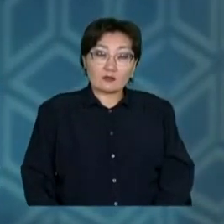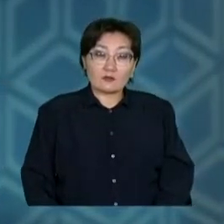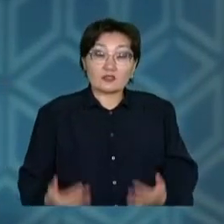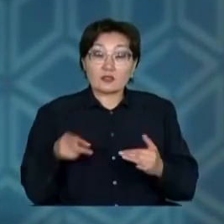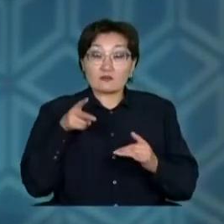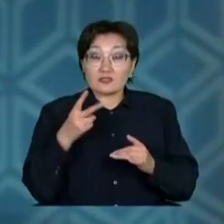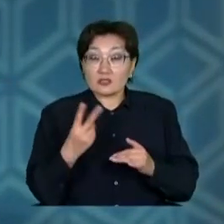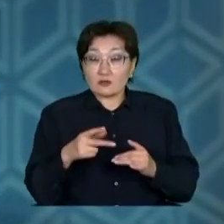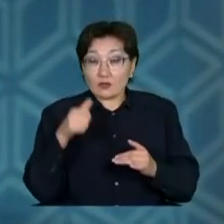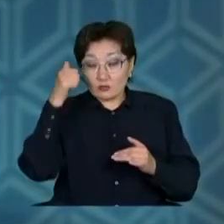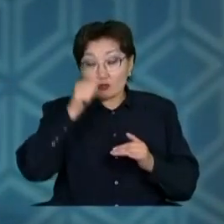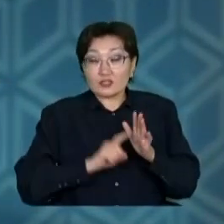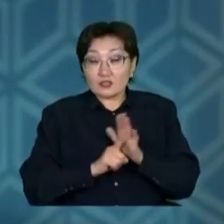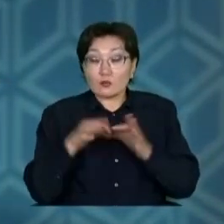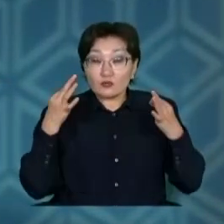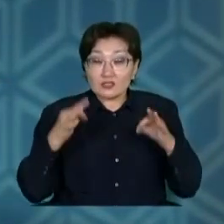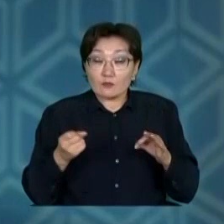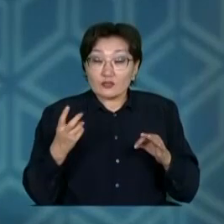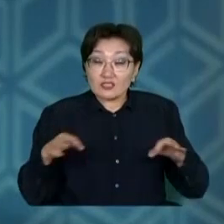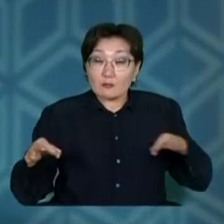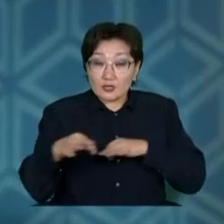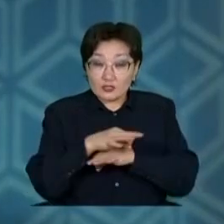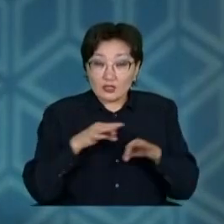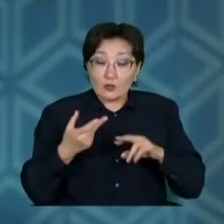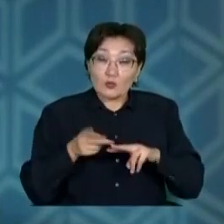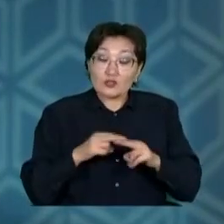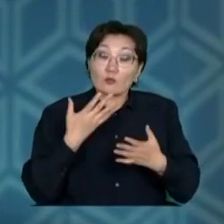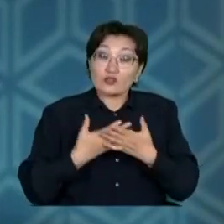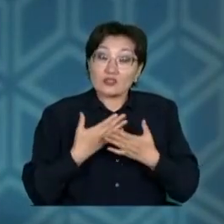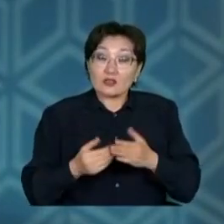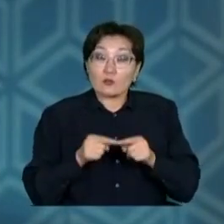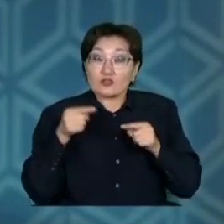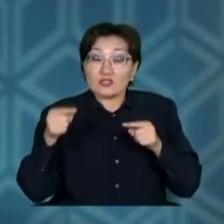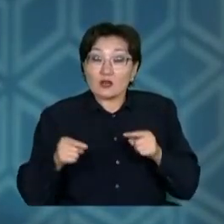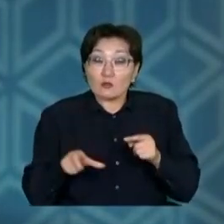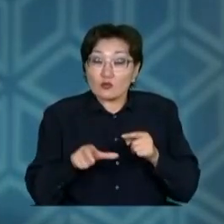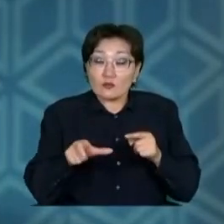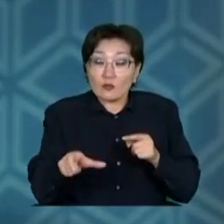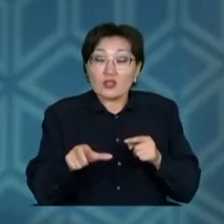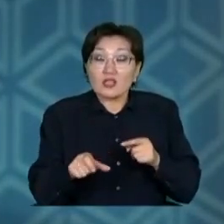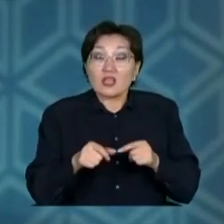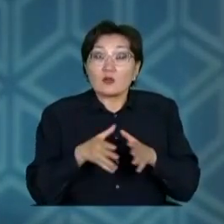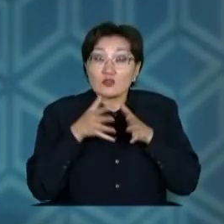В 2023 году мы запустили несколько проектов. Это, к примеру, удлинение магистральных дорог,